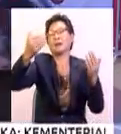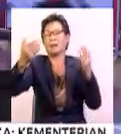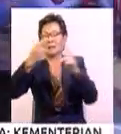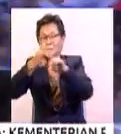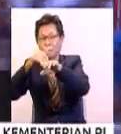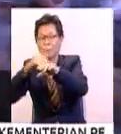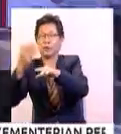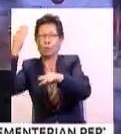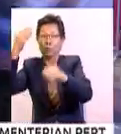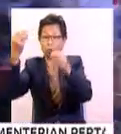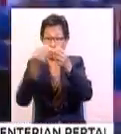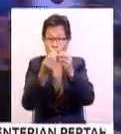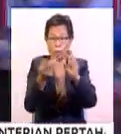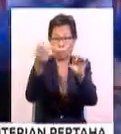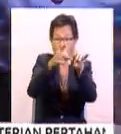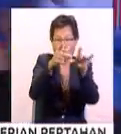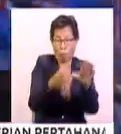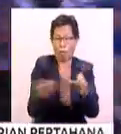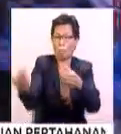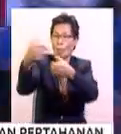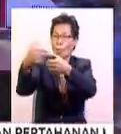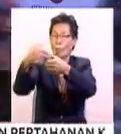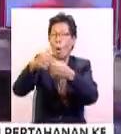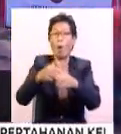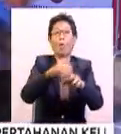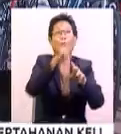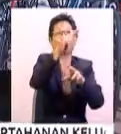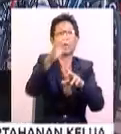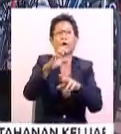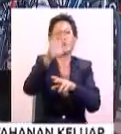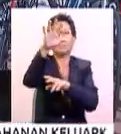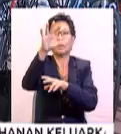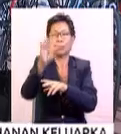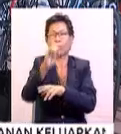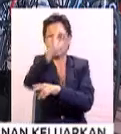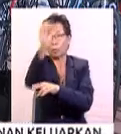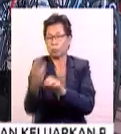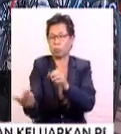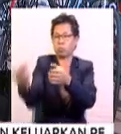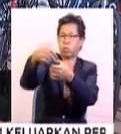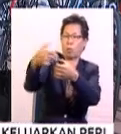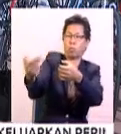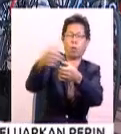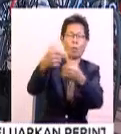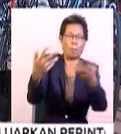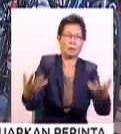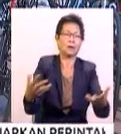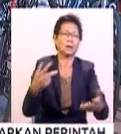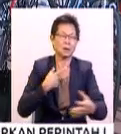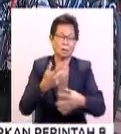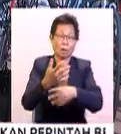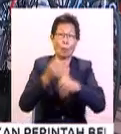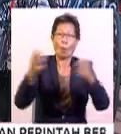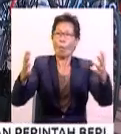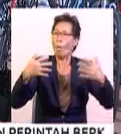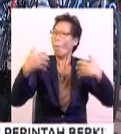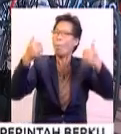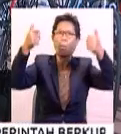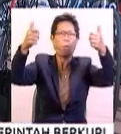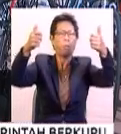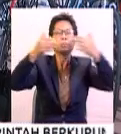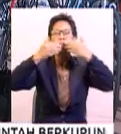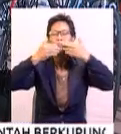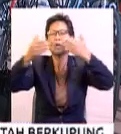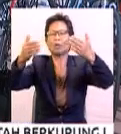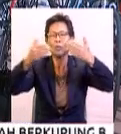jumlah penyertaan meningkat 250%. Alhamdulillah, cuaca pun agak baik dan kita mendapat sambutan yang menggalakkan. Terima kasih